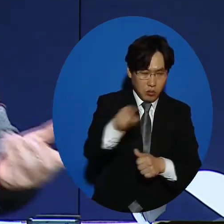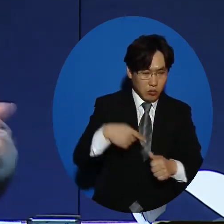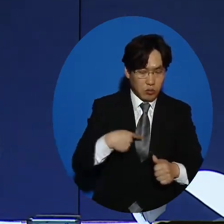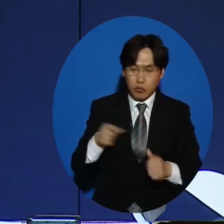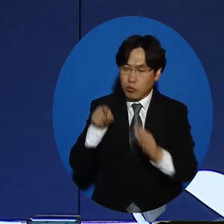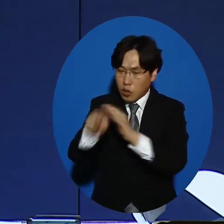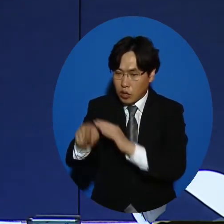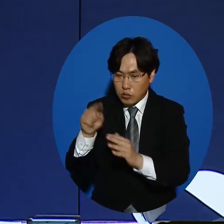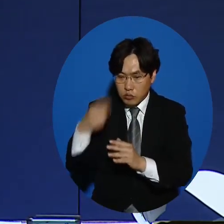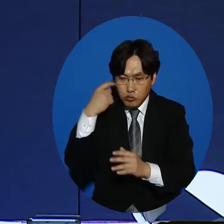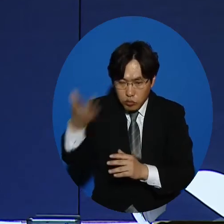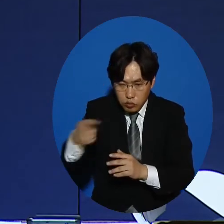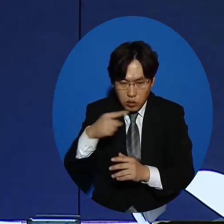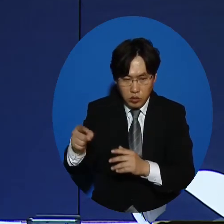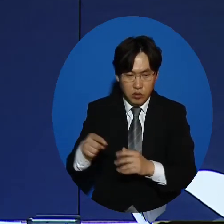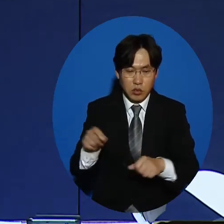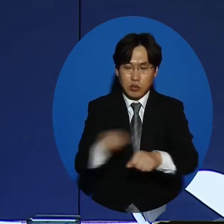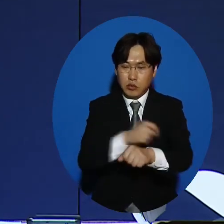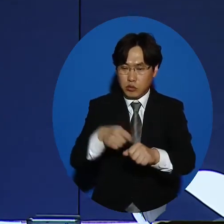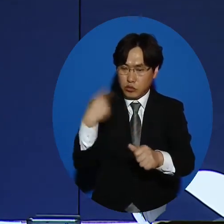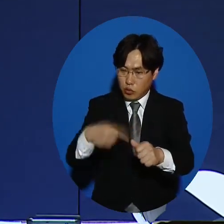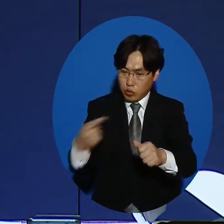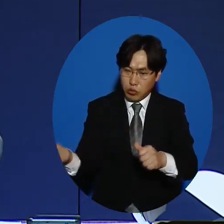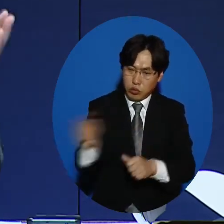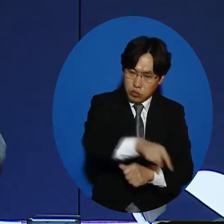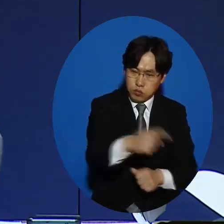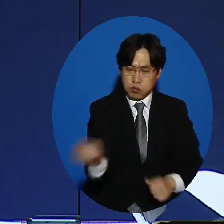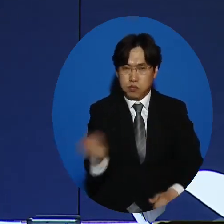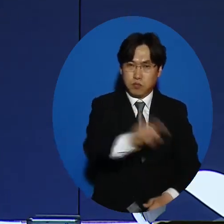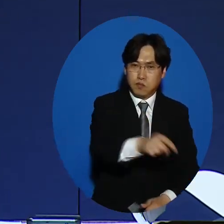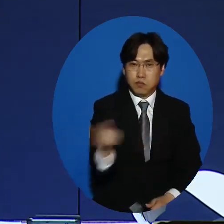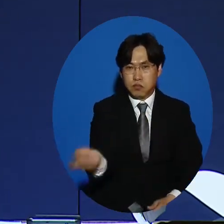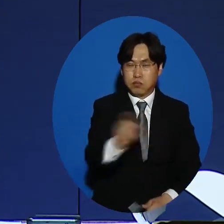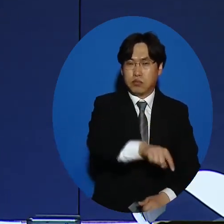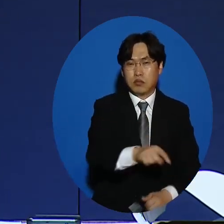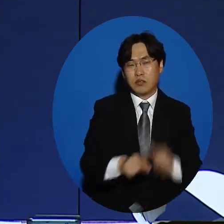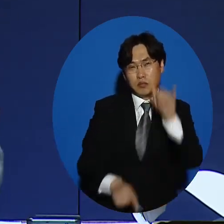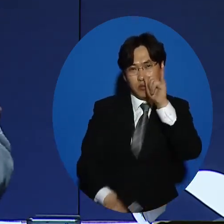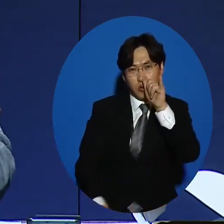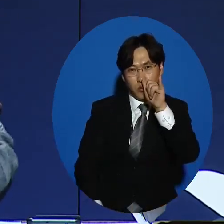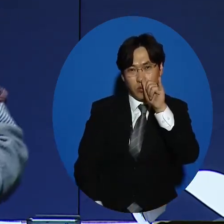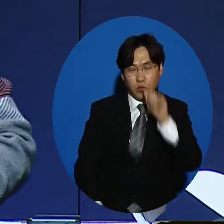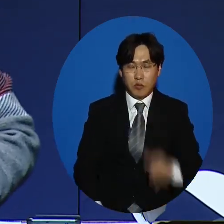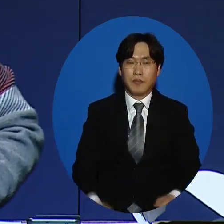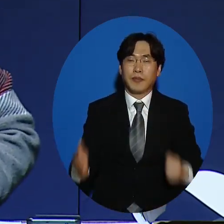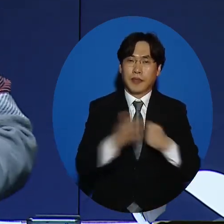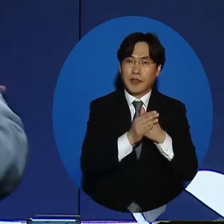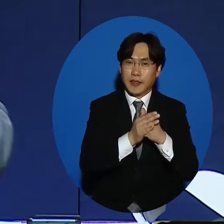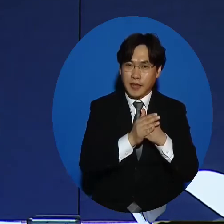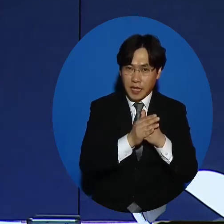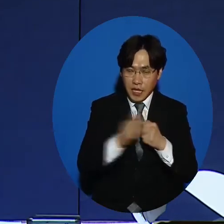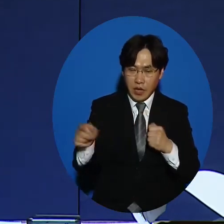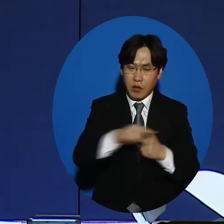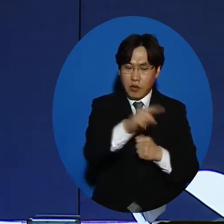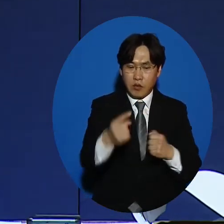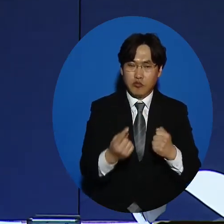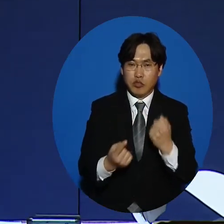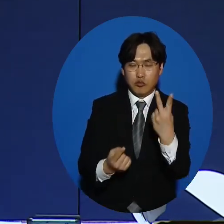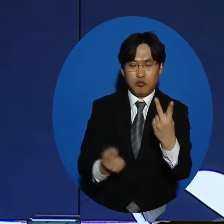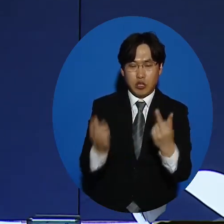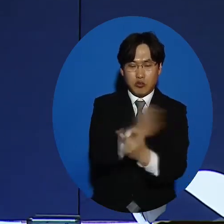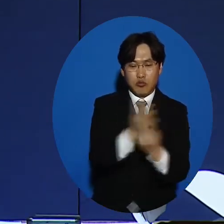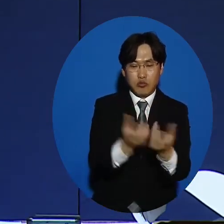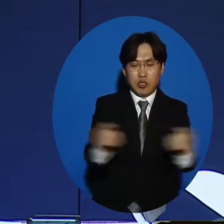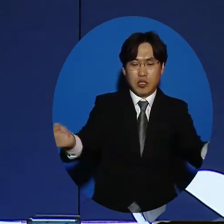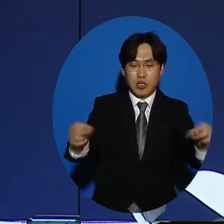가면 특수교육과에 가서 물어보라고 하는 이런 핑퐁질을 계속하고 있는 거예요. 그래서 일원화된 장애인